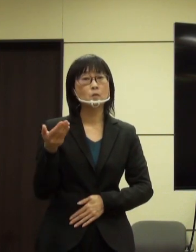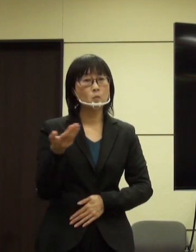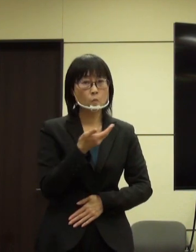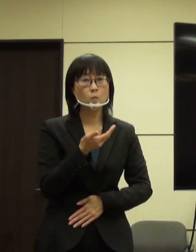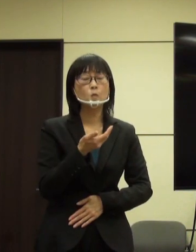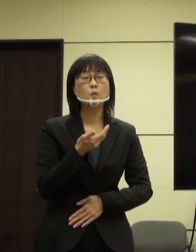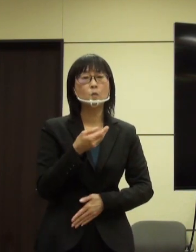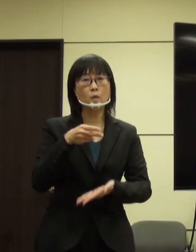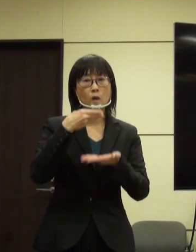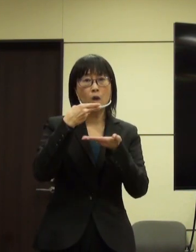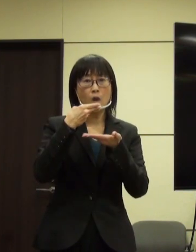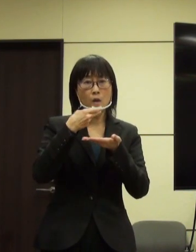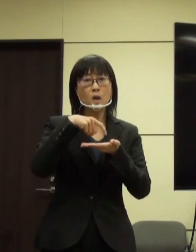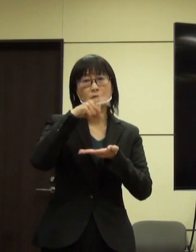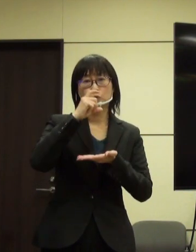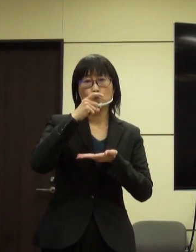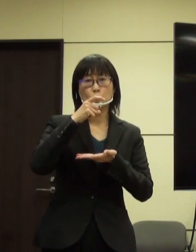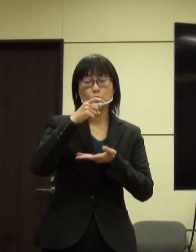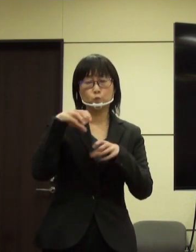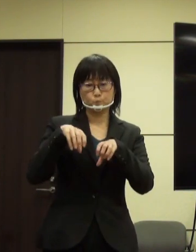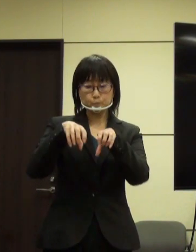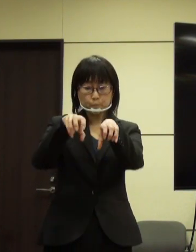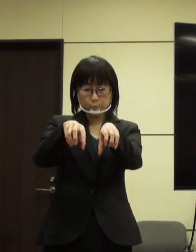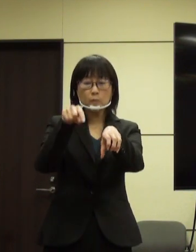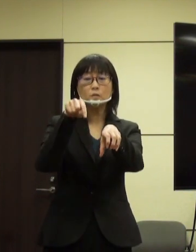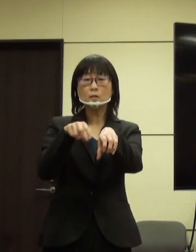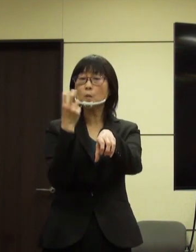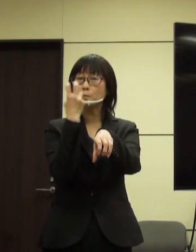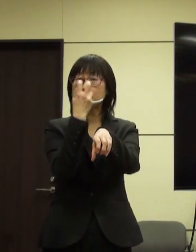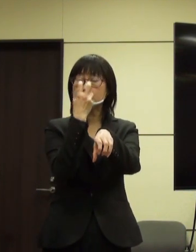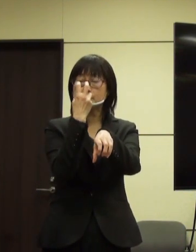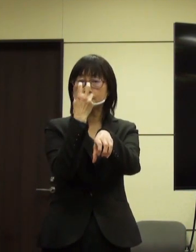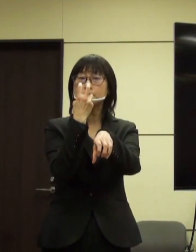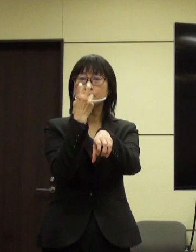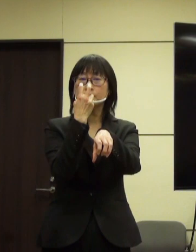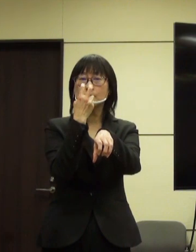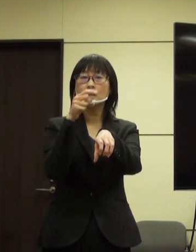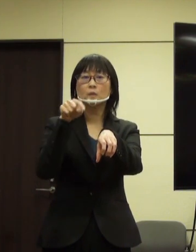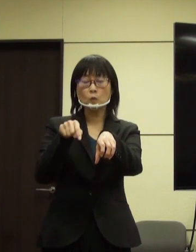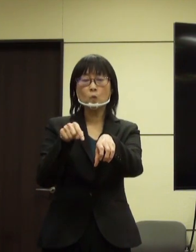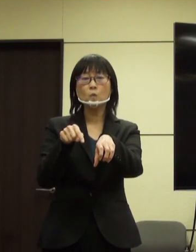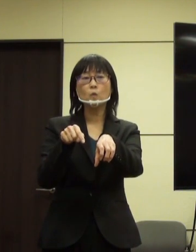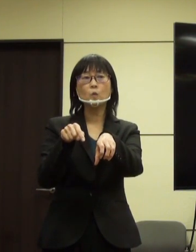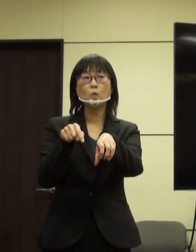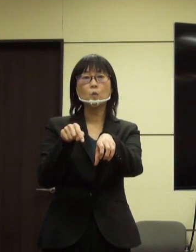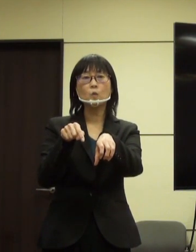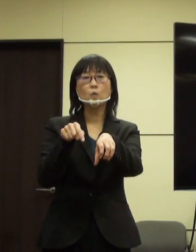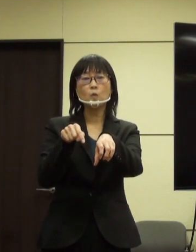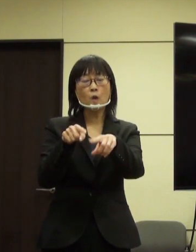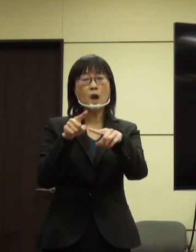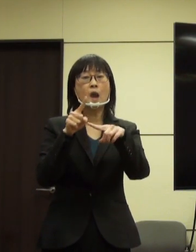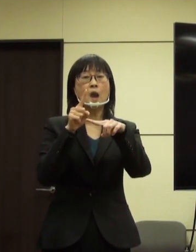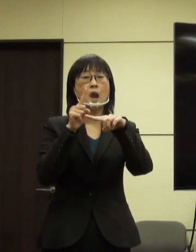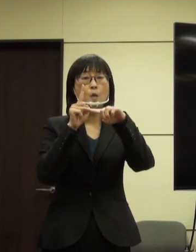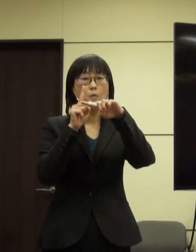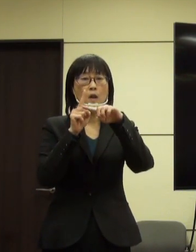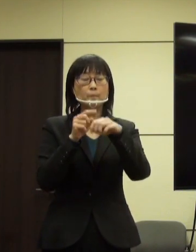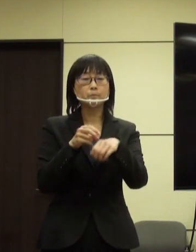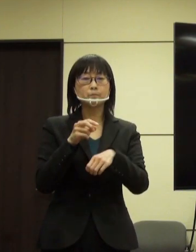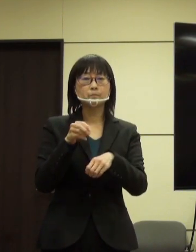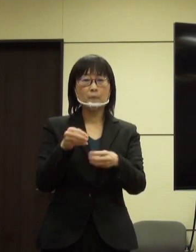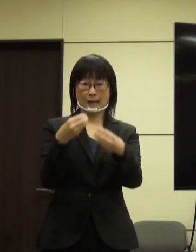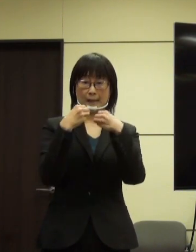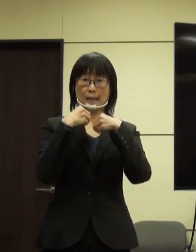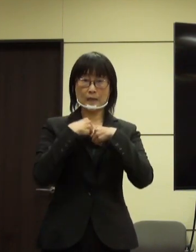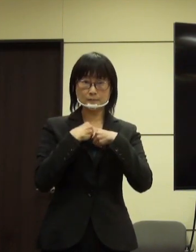店向けのオフィシャルの結果の方なんですけど f これ養成施設取るのはこう一人でも出たあの妖精の方